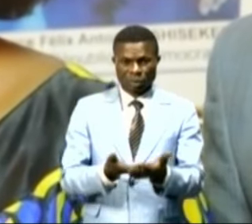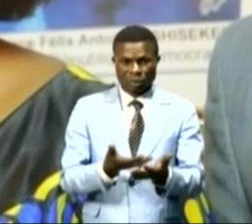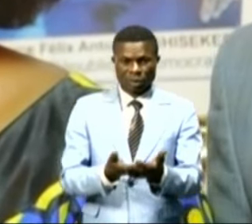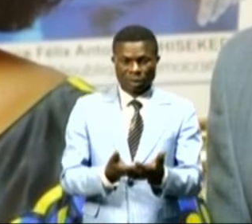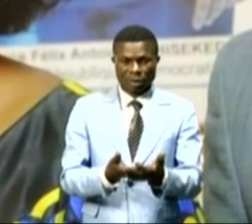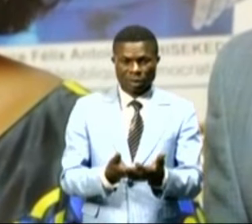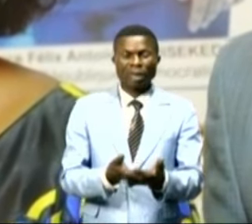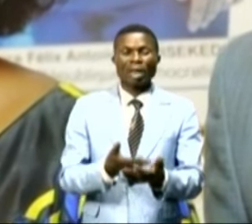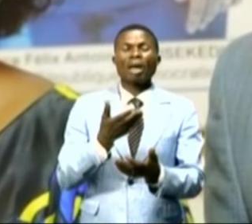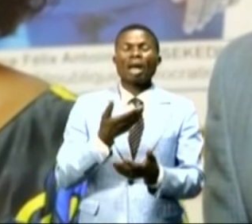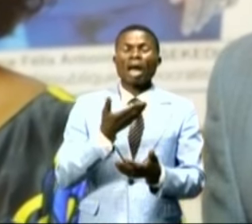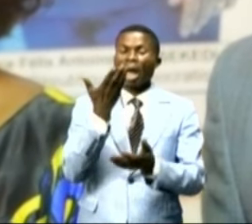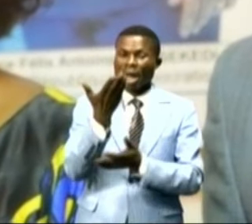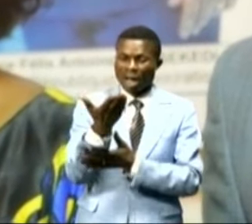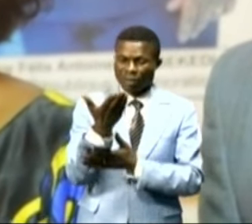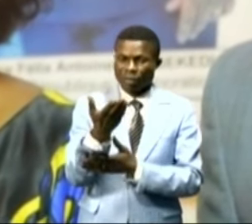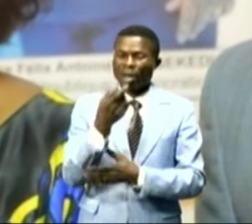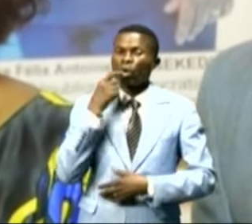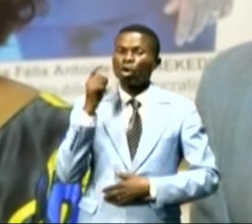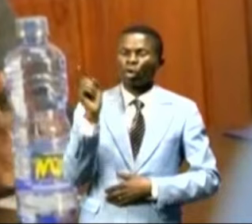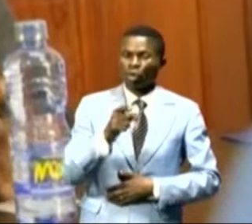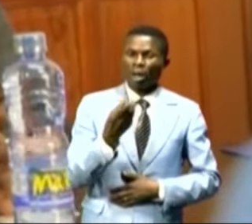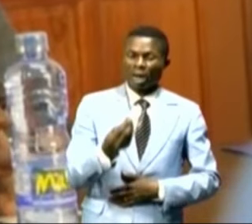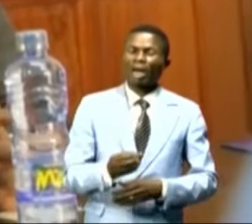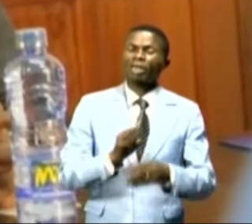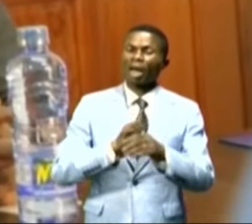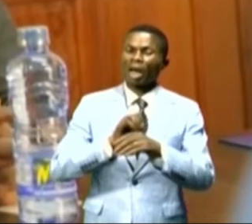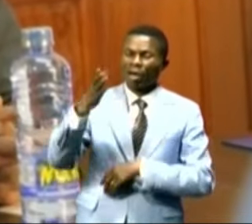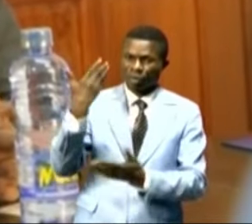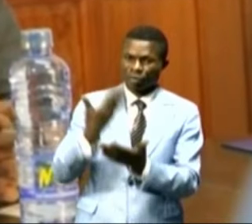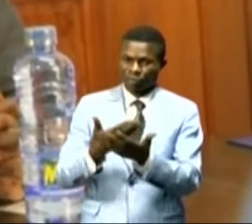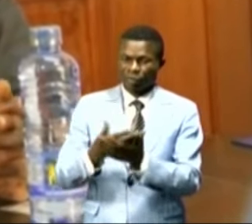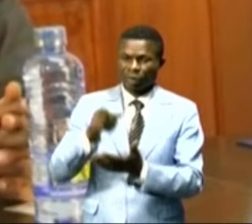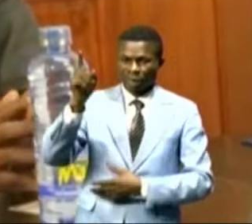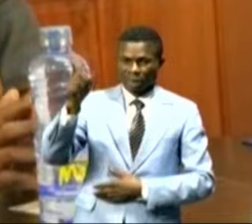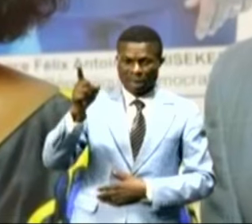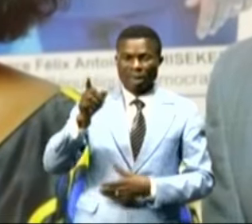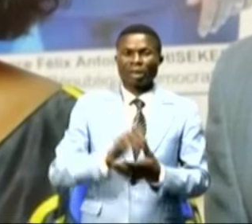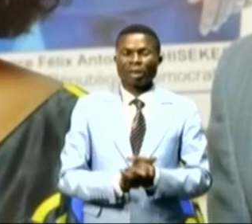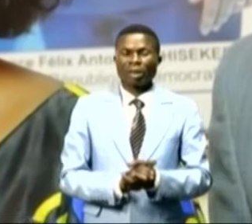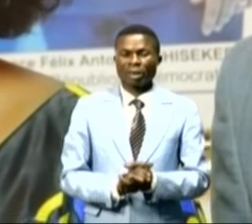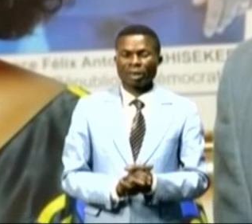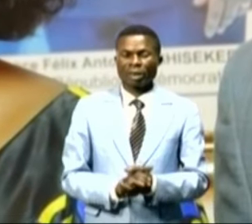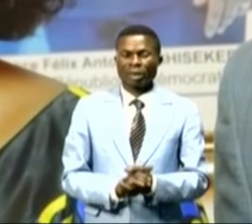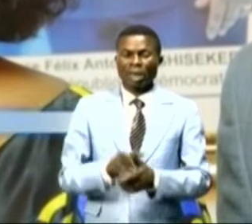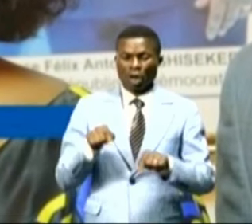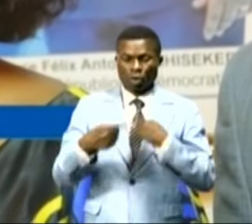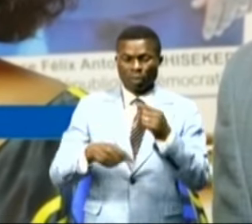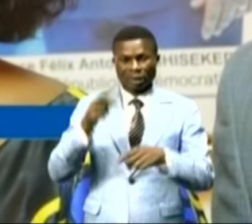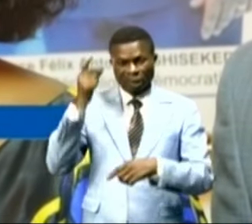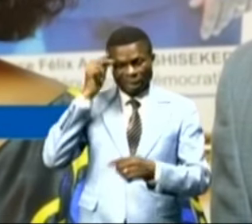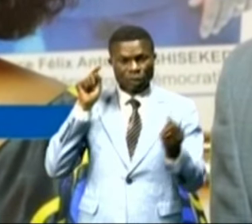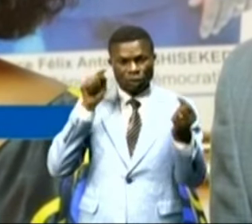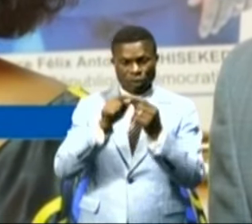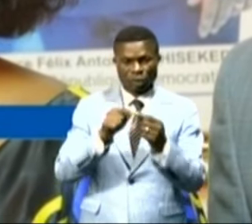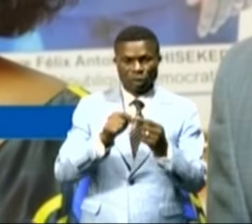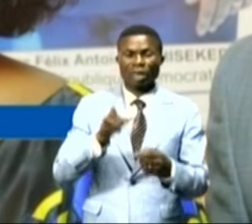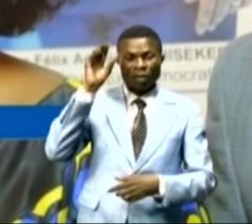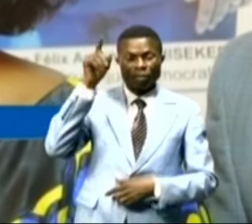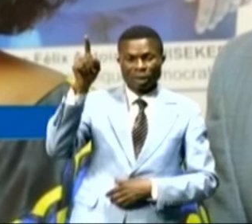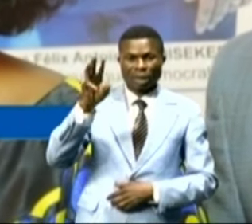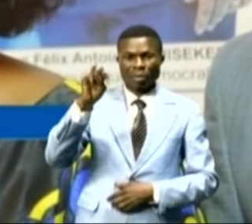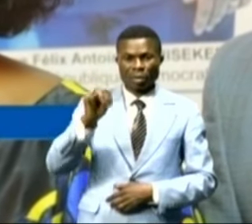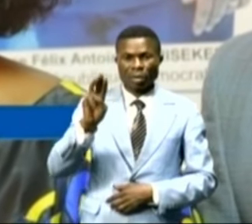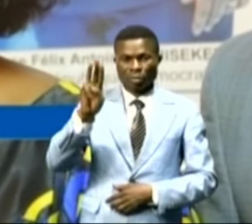des recommandations pour qu'une mission soit dépêchée rapidement, partant d'ici à Kinshasa, pour Mouchi,